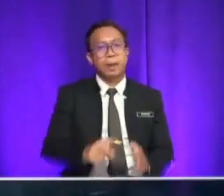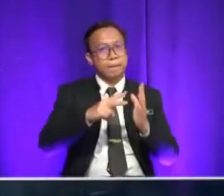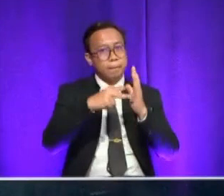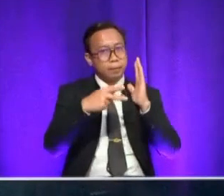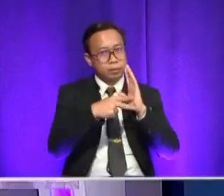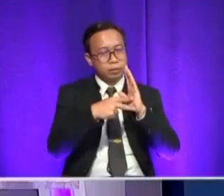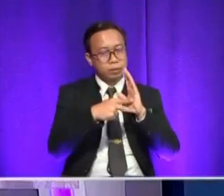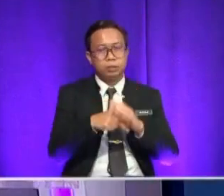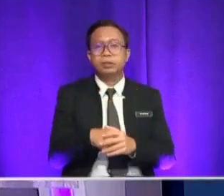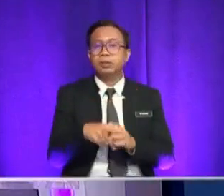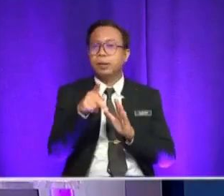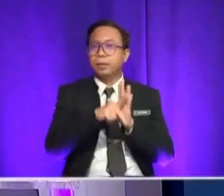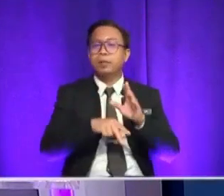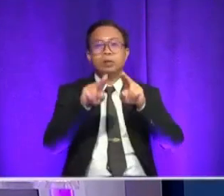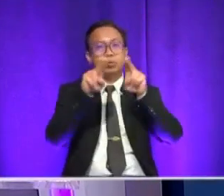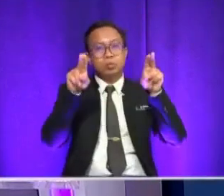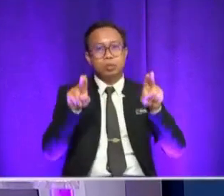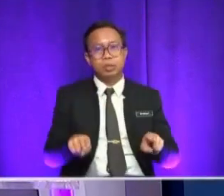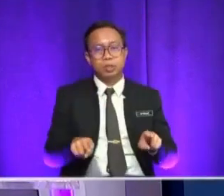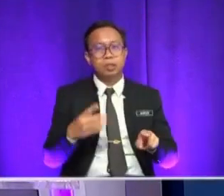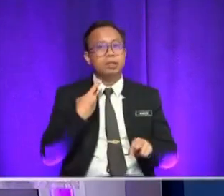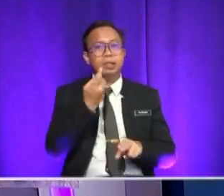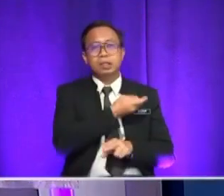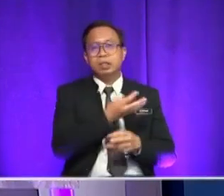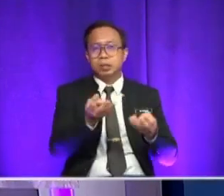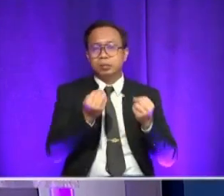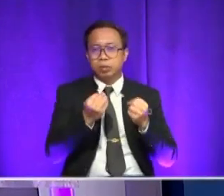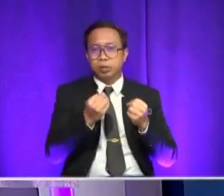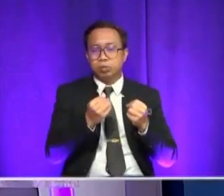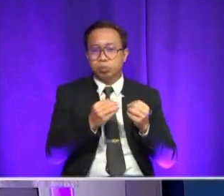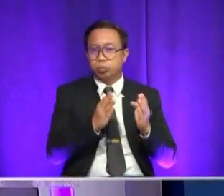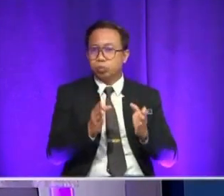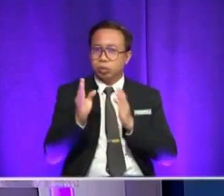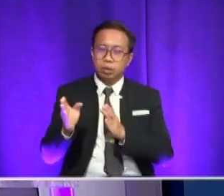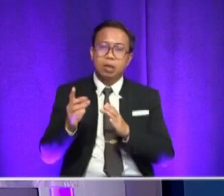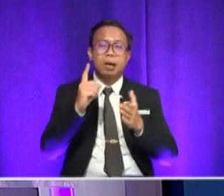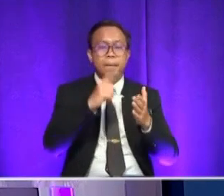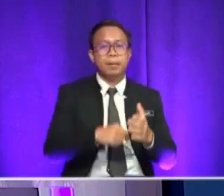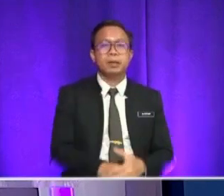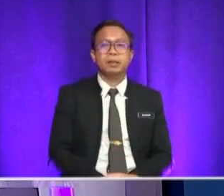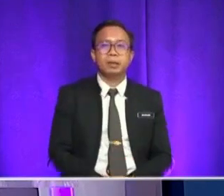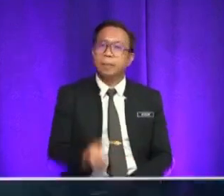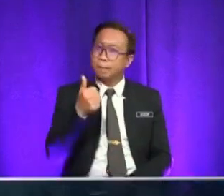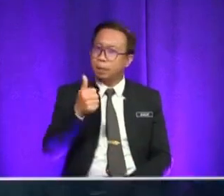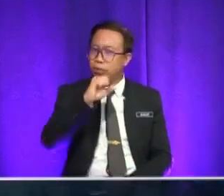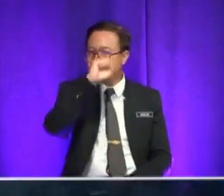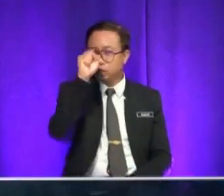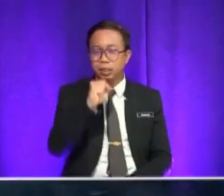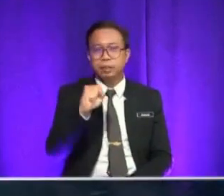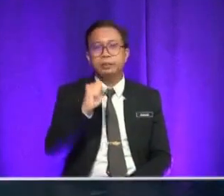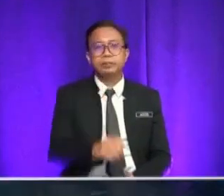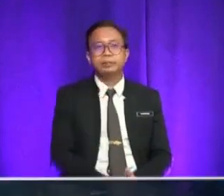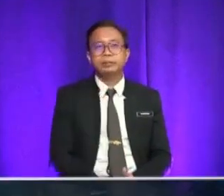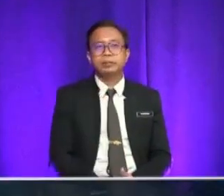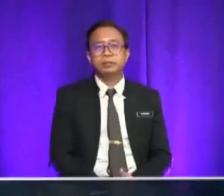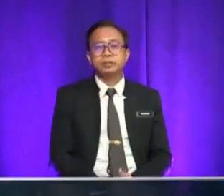waktu pengujian ni kan, kita nak laraskan jarum tu guna apa, cikgu? Okey, bagus soalan Akmal. Okey, so bila